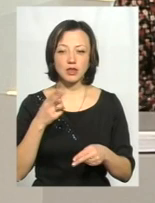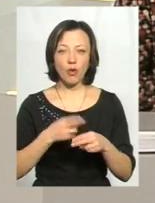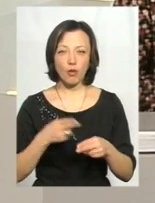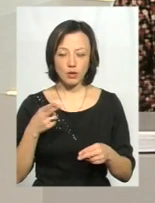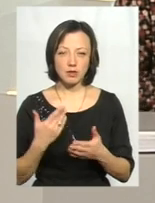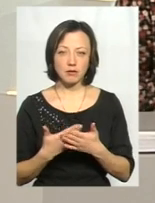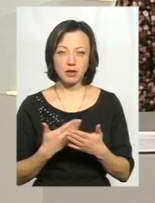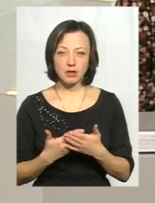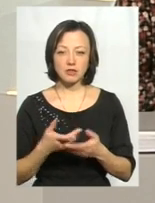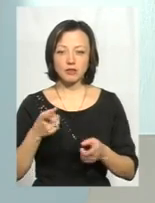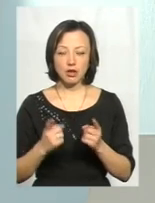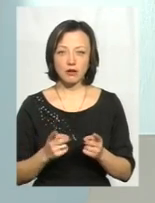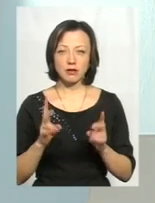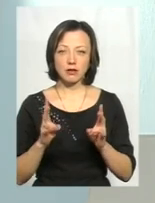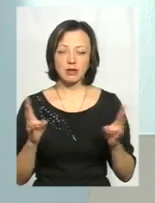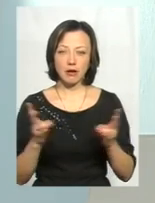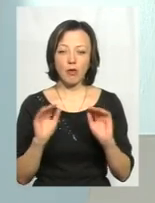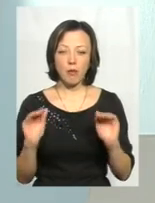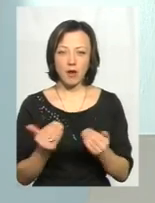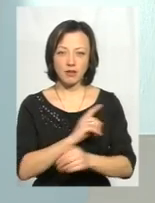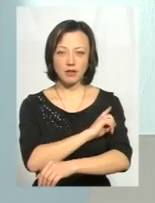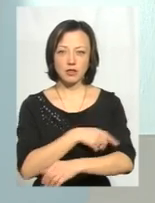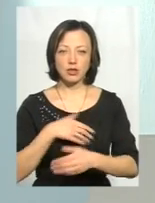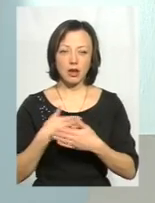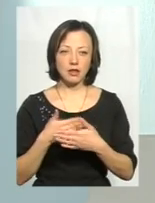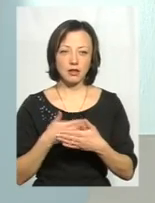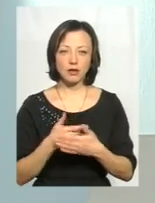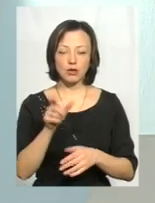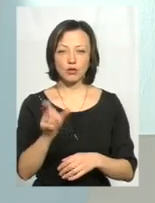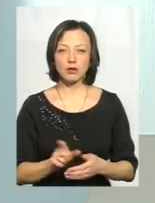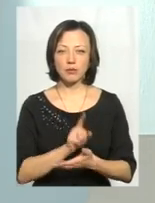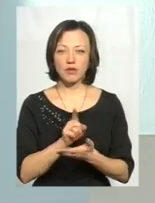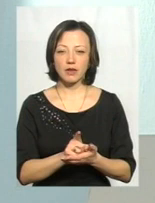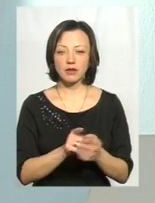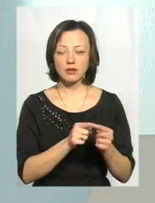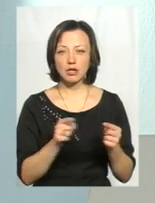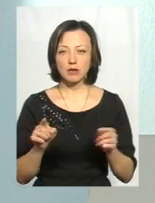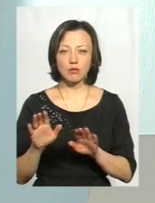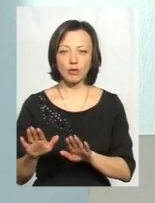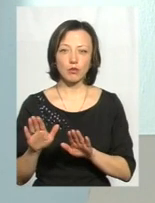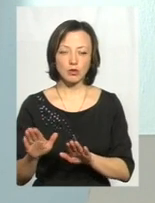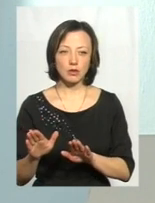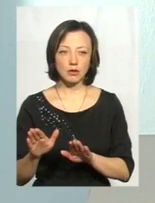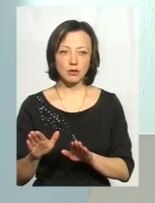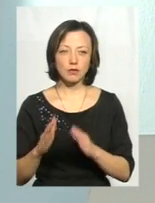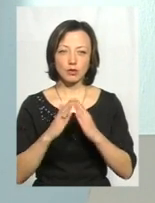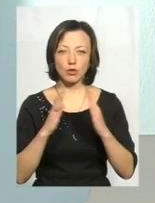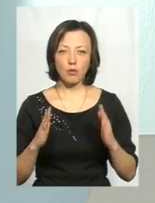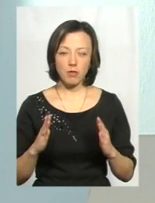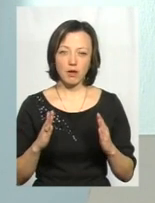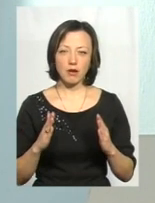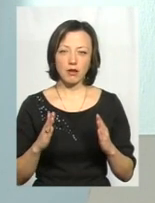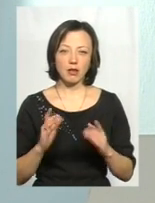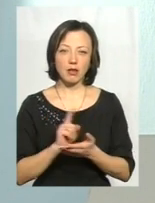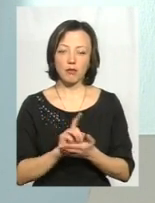загострення, скажімо, тоді, звичайно, що повинна обмежити фізична бути активність, і людина повинна деякий час побути вдома, там,